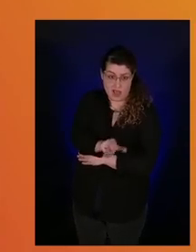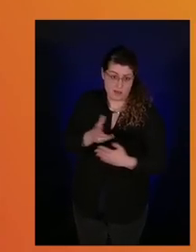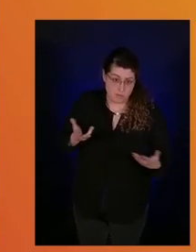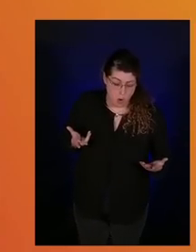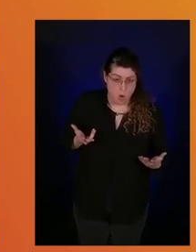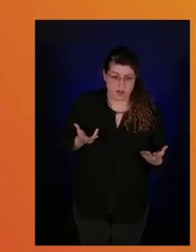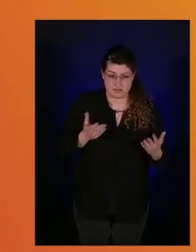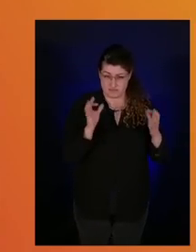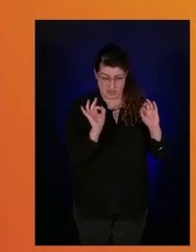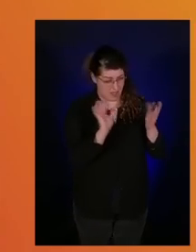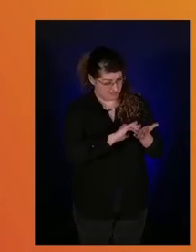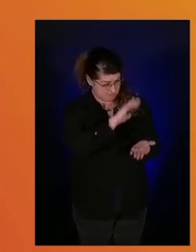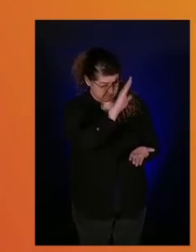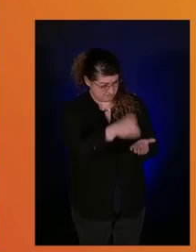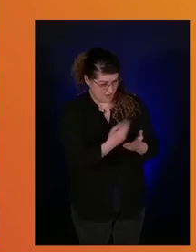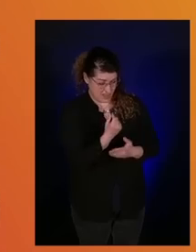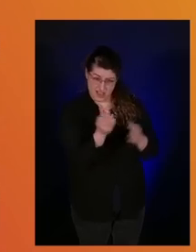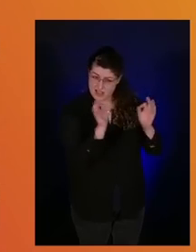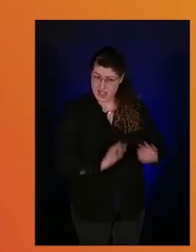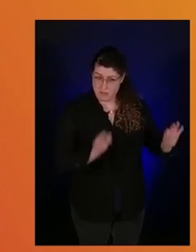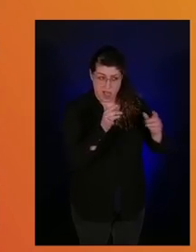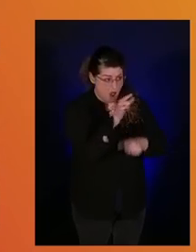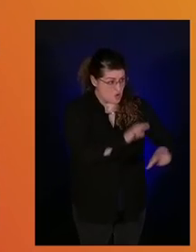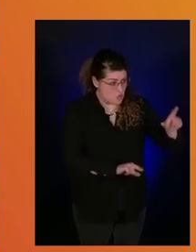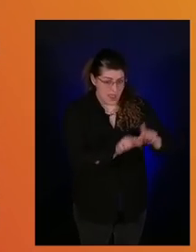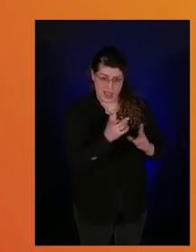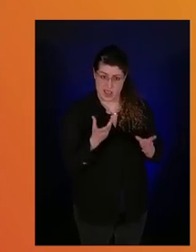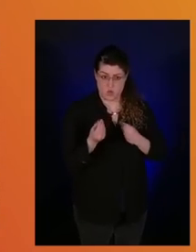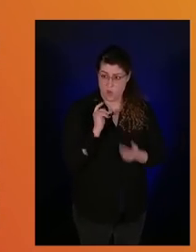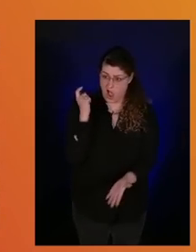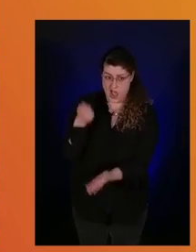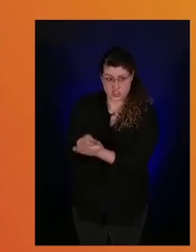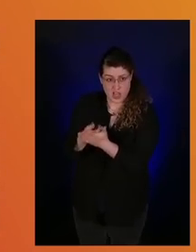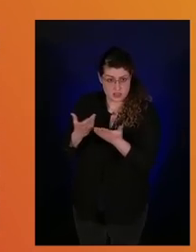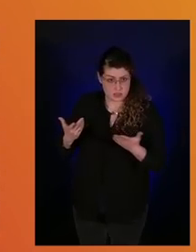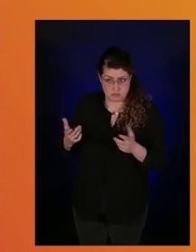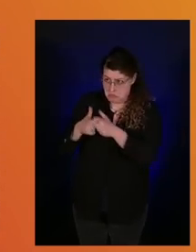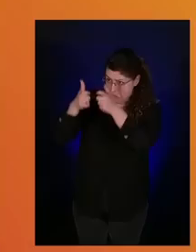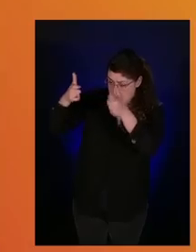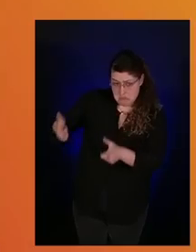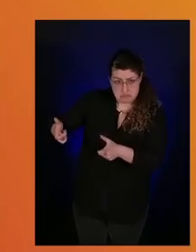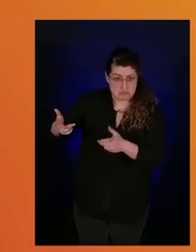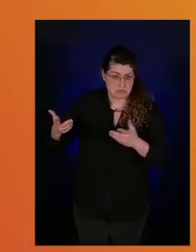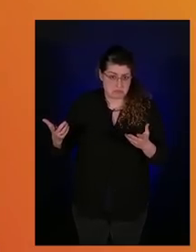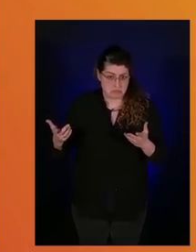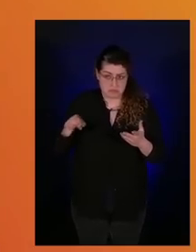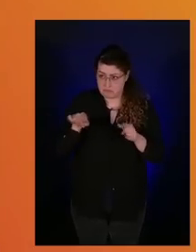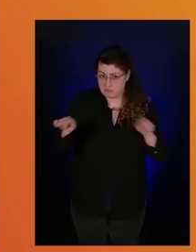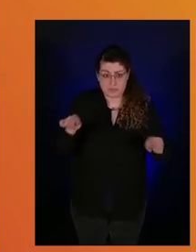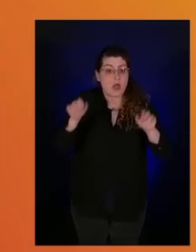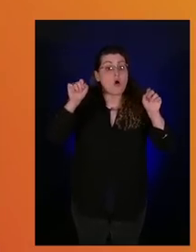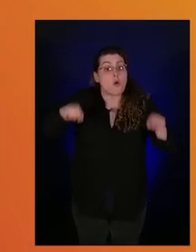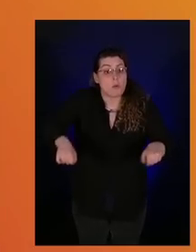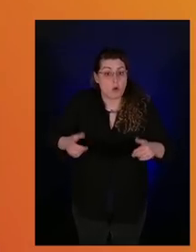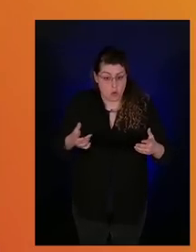aucun moyen financier de louer ou d'acheter des locaux sur lesquels on puisse